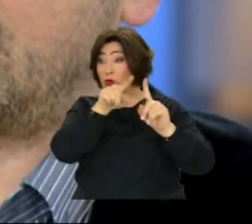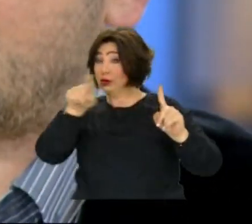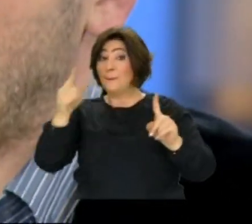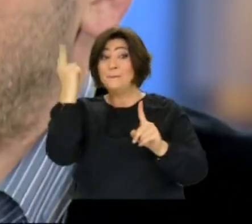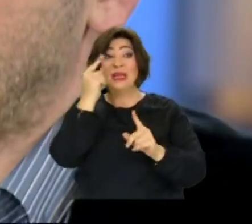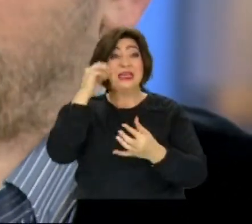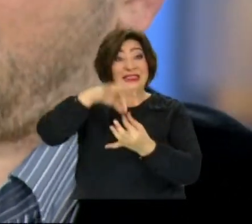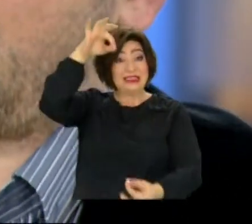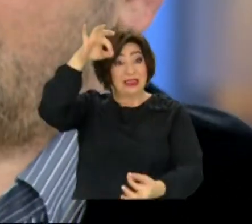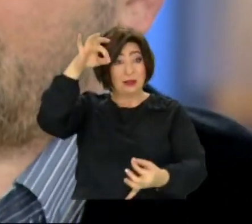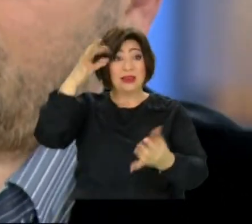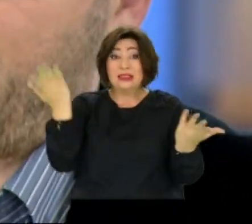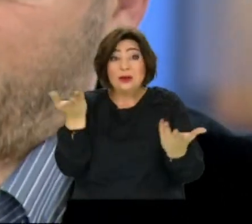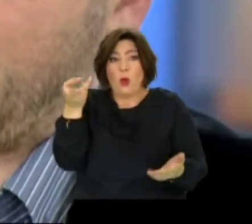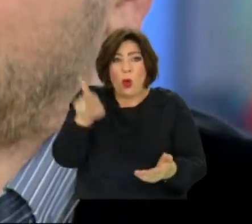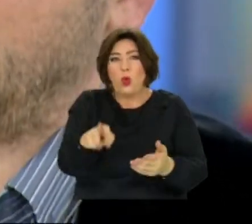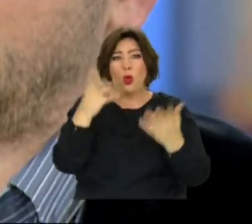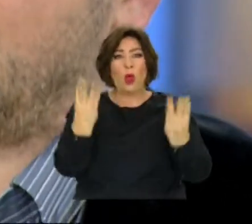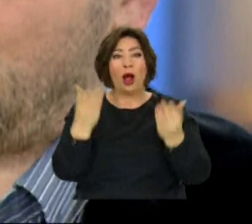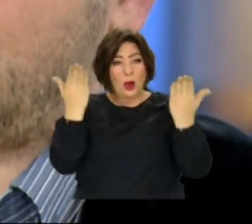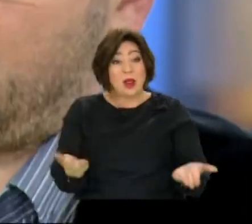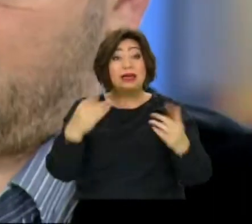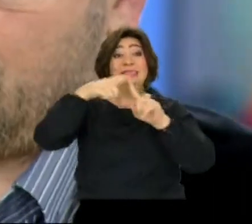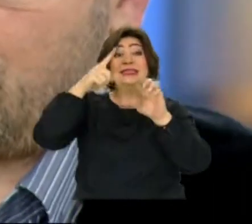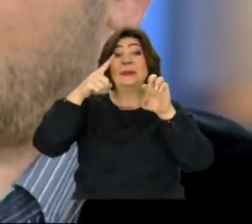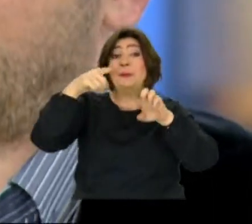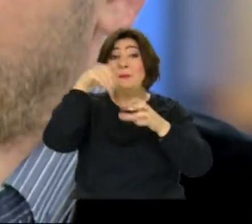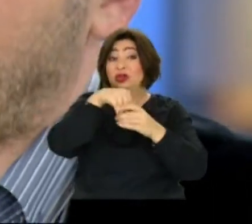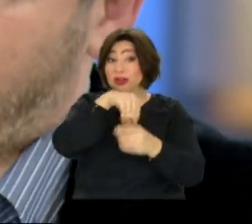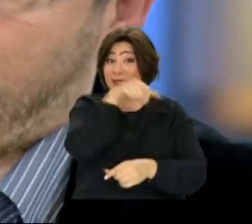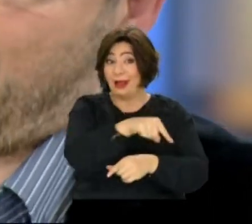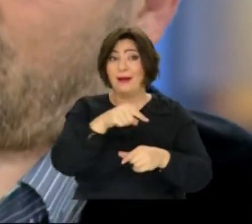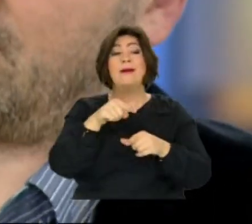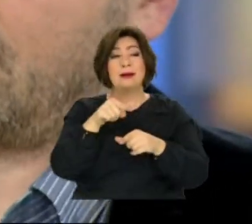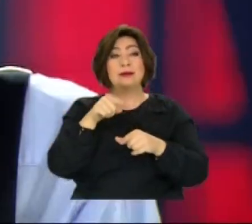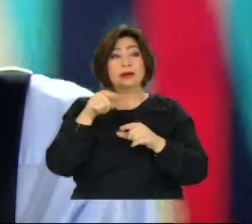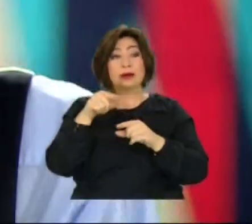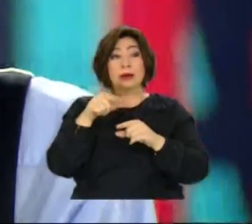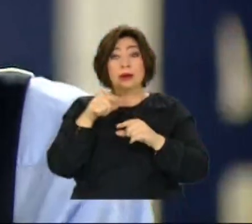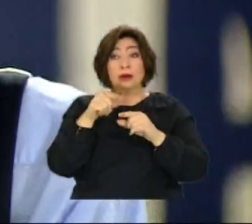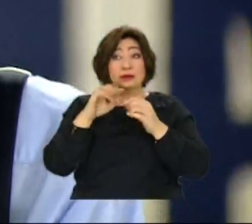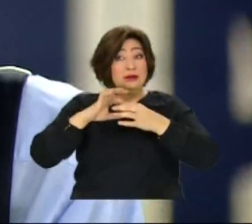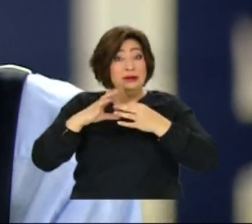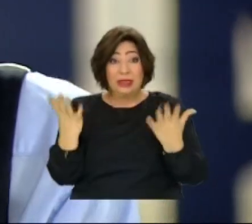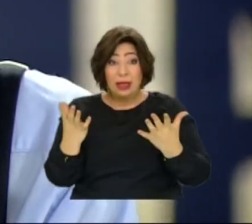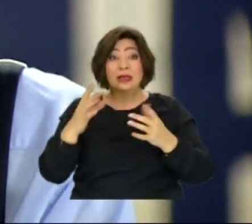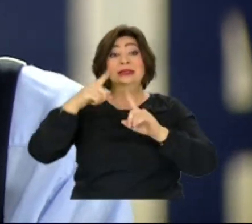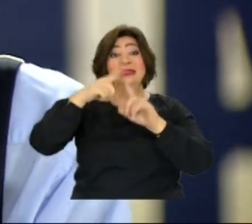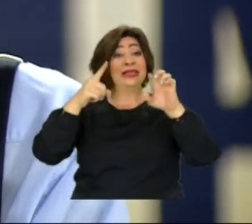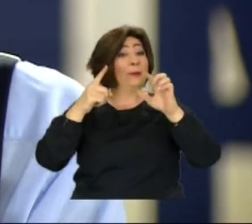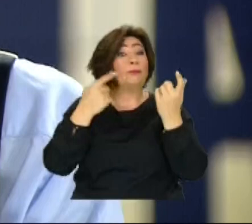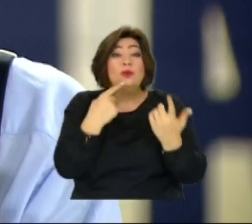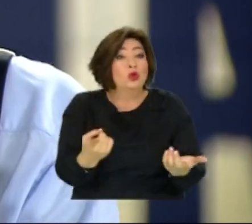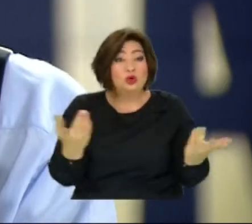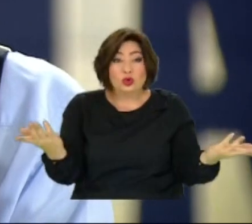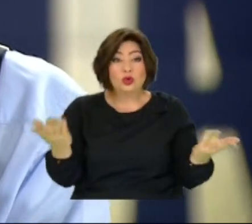insan nasıl ölü kabul edilir tıbben? Bu... Tıbben. Üzerine, evet. Niye üzerine, tıbben diyorsunuz? Yani tıbben diyorum